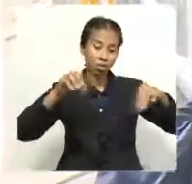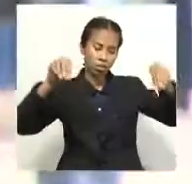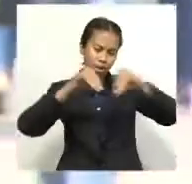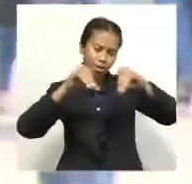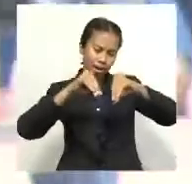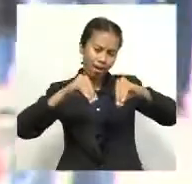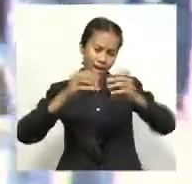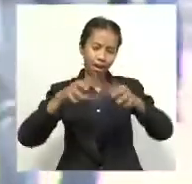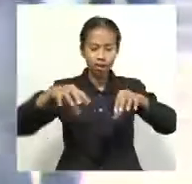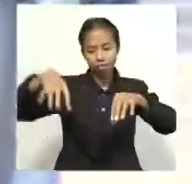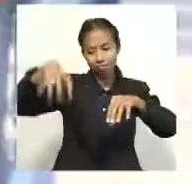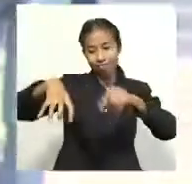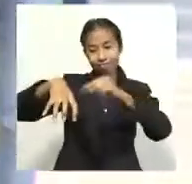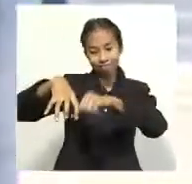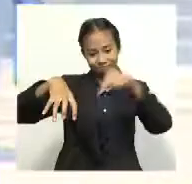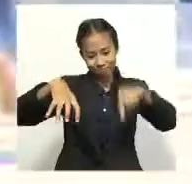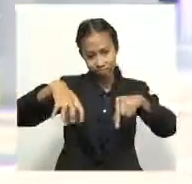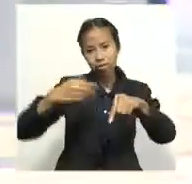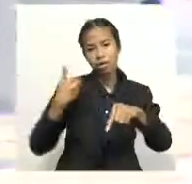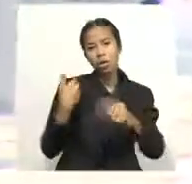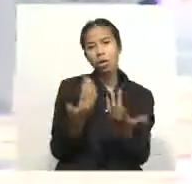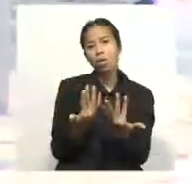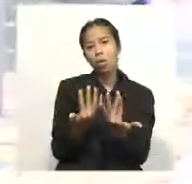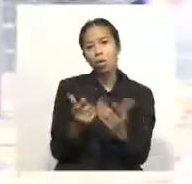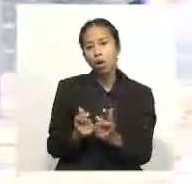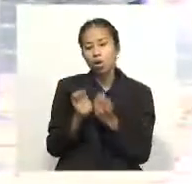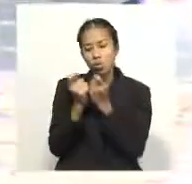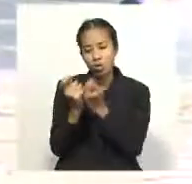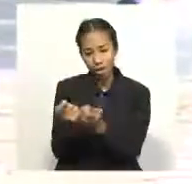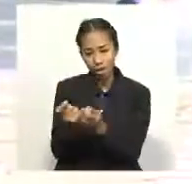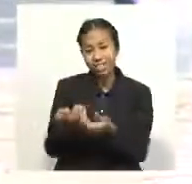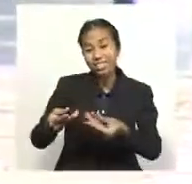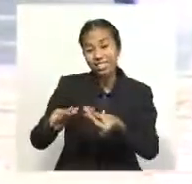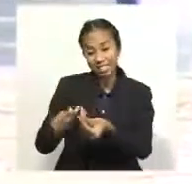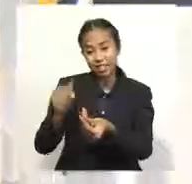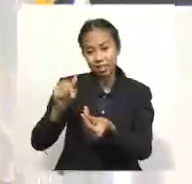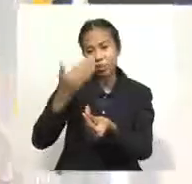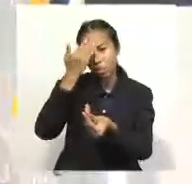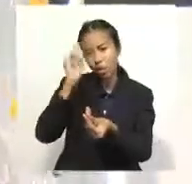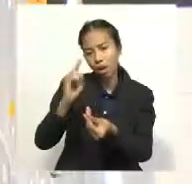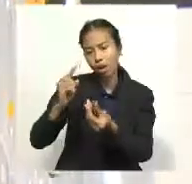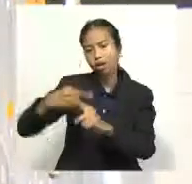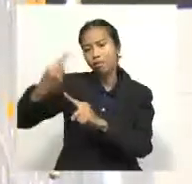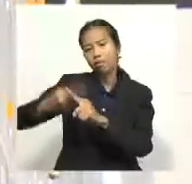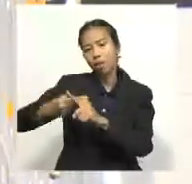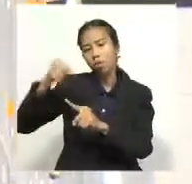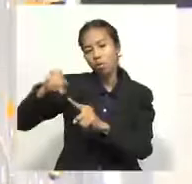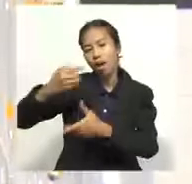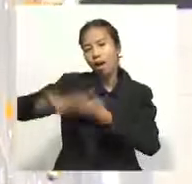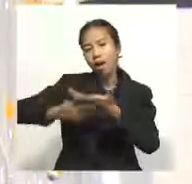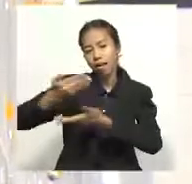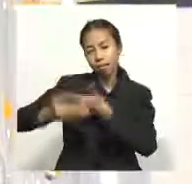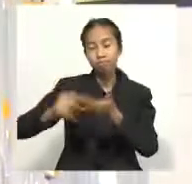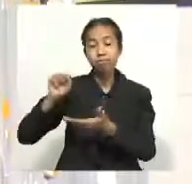เดอะวันนะคะซึ่งตอนนี้อยู่ระหว่างการขออนุญาตการรถไฟค่ะเพื่อให้ผู้ค้านั้นไปจับจองพื้นที่ค้าขายแทน